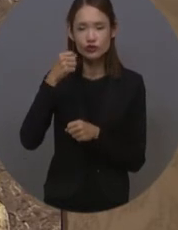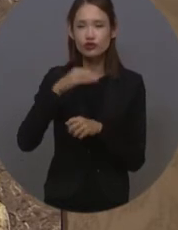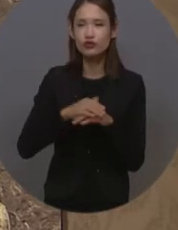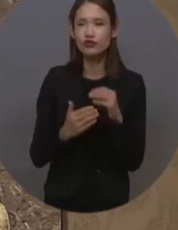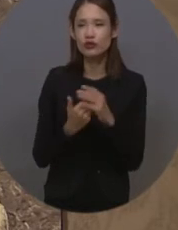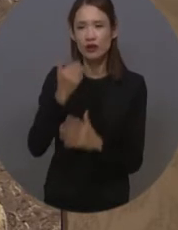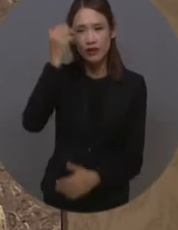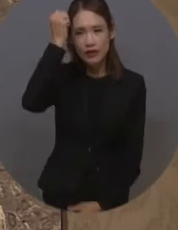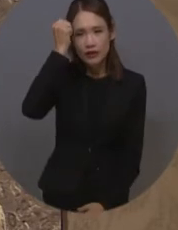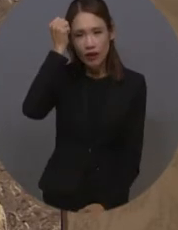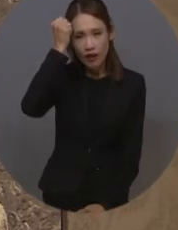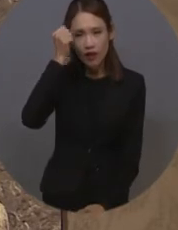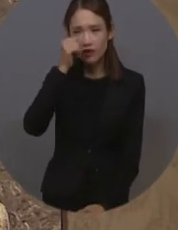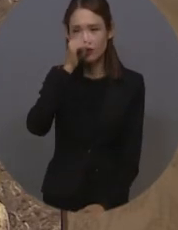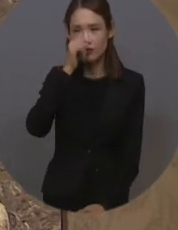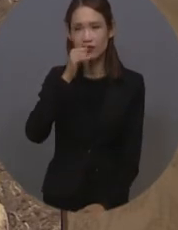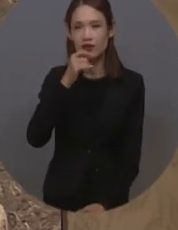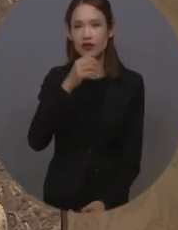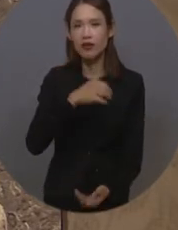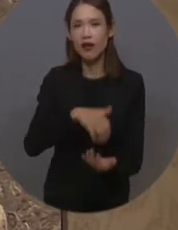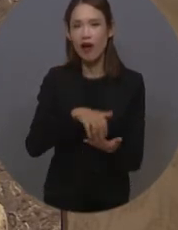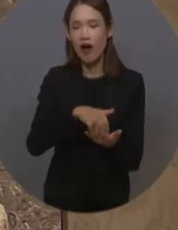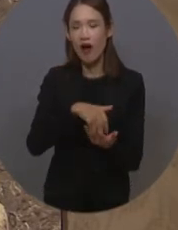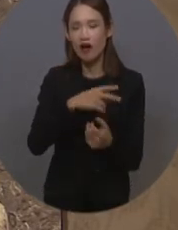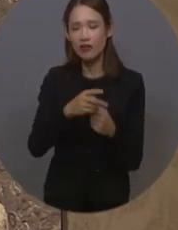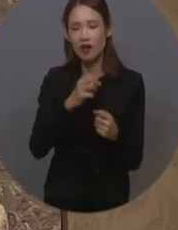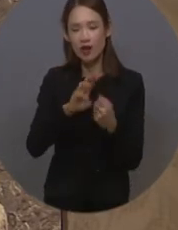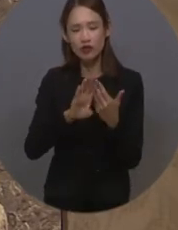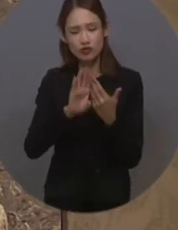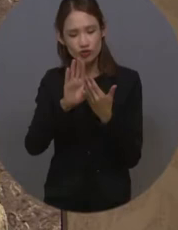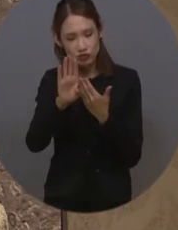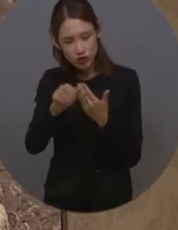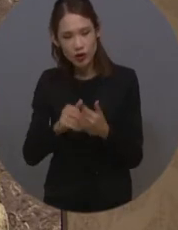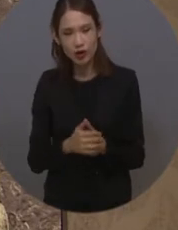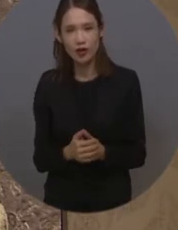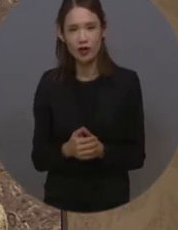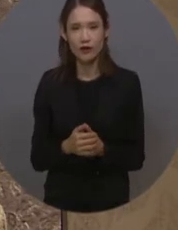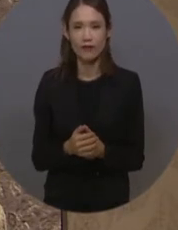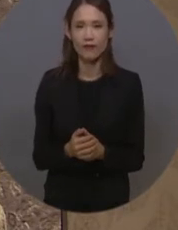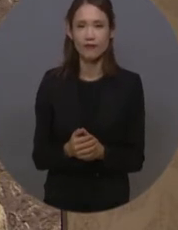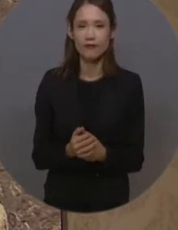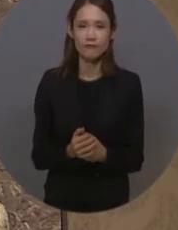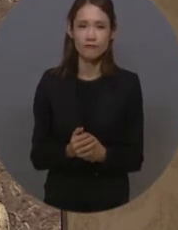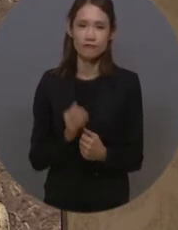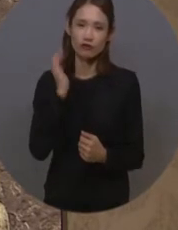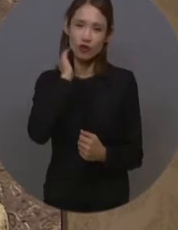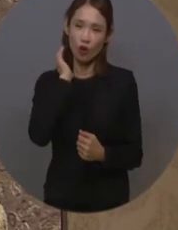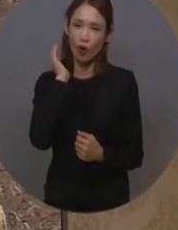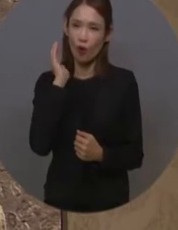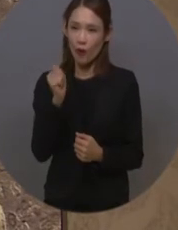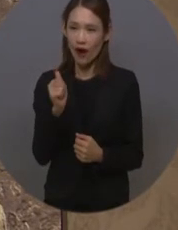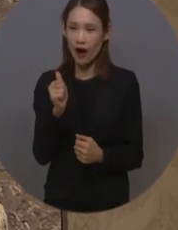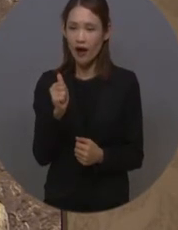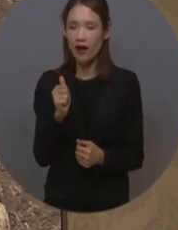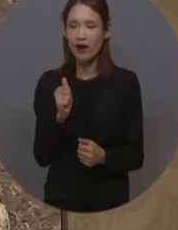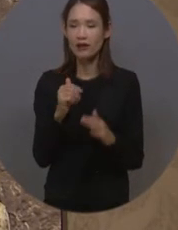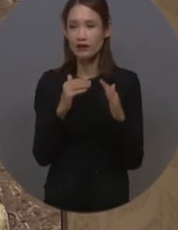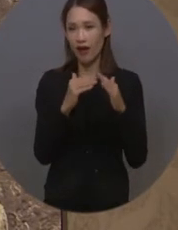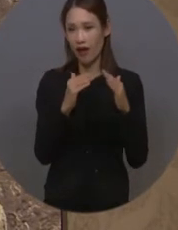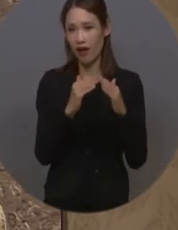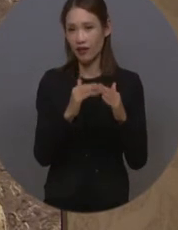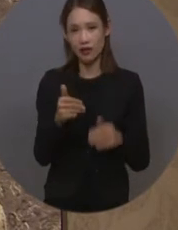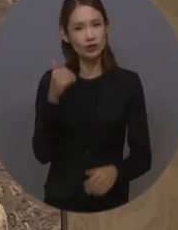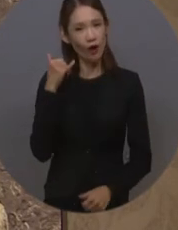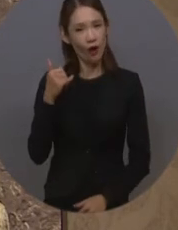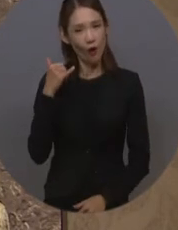있었다라는 게 너무 놀라웠고 몇 년이 흐른 뒤에 그죠? 네네. 그러나 근데 청와대에서 이제 급하게 들어오라고